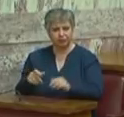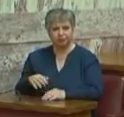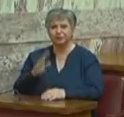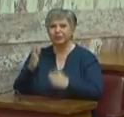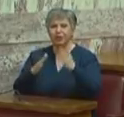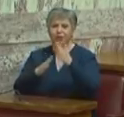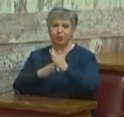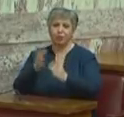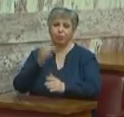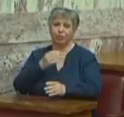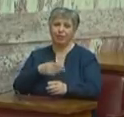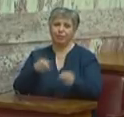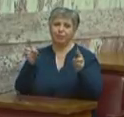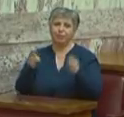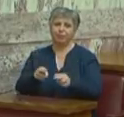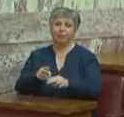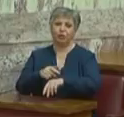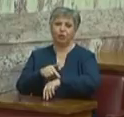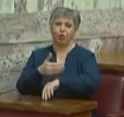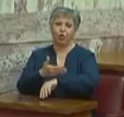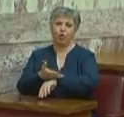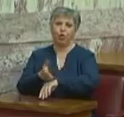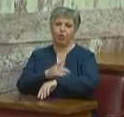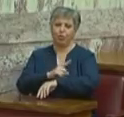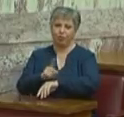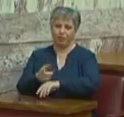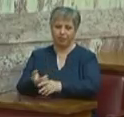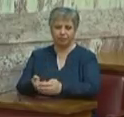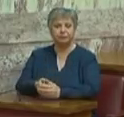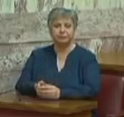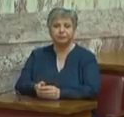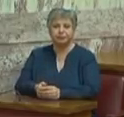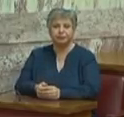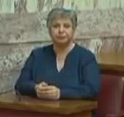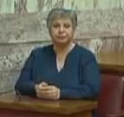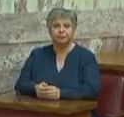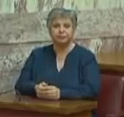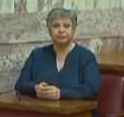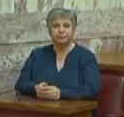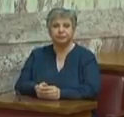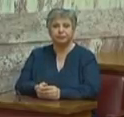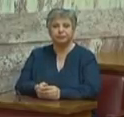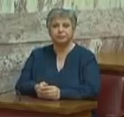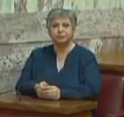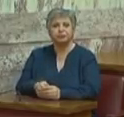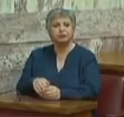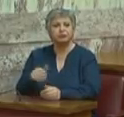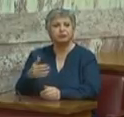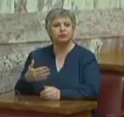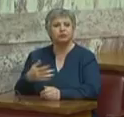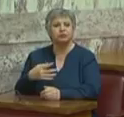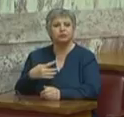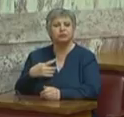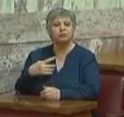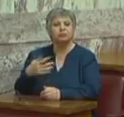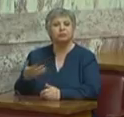κύριε Υπουργέ. Κύριε Πρόεδρε, ένα λεπτό έχω τελειώσει. Ναι, ναι, βεβαίως. Όταν αναλάβαμε τη διακυβέρνηση της χώρας, θυμόσαστε